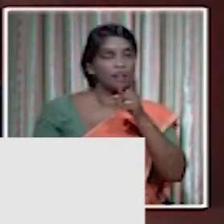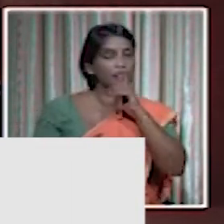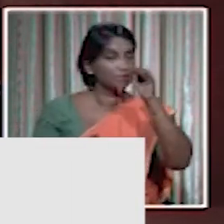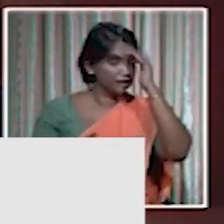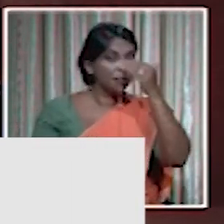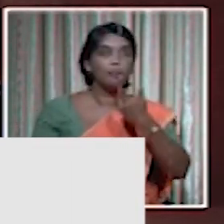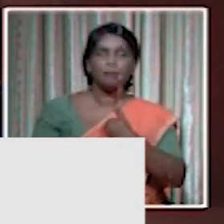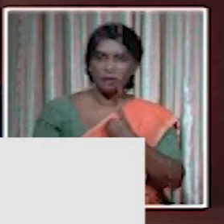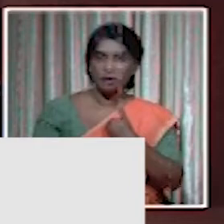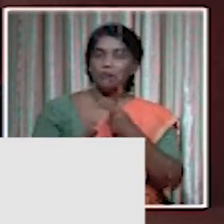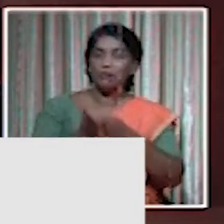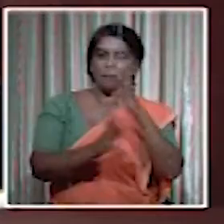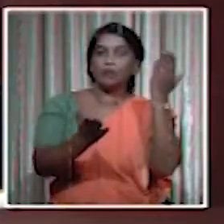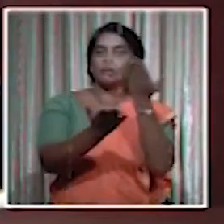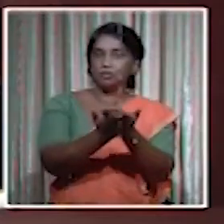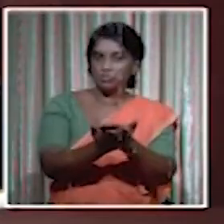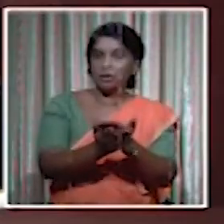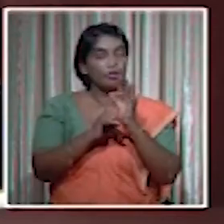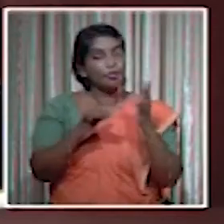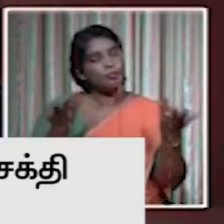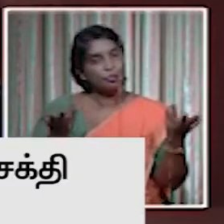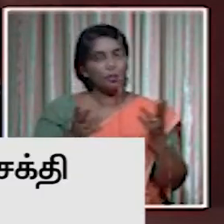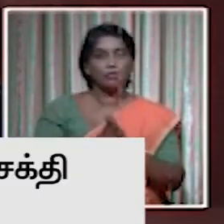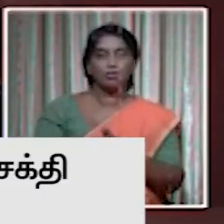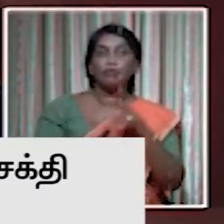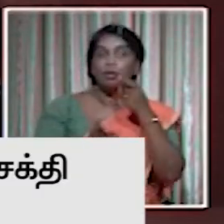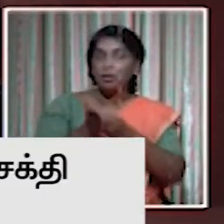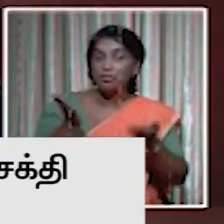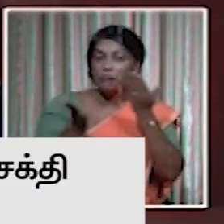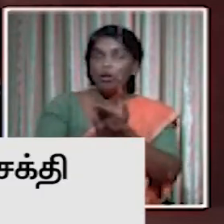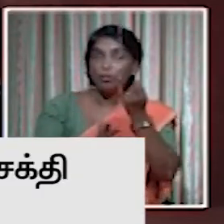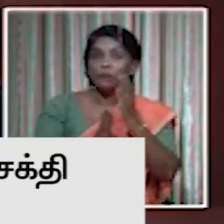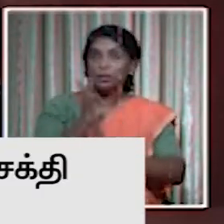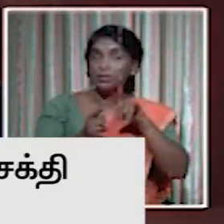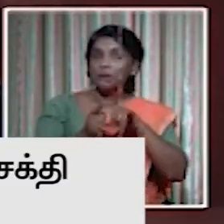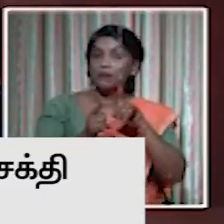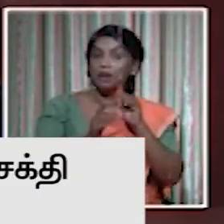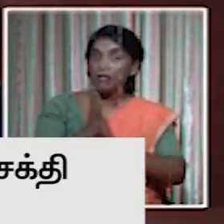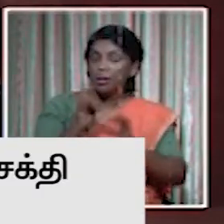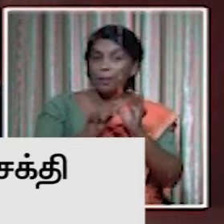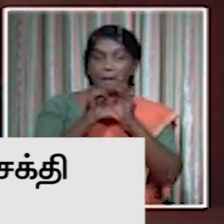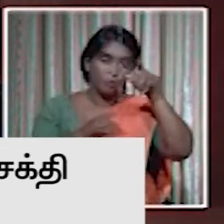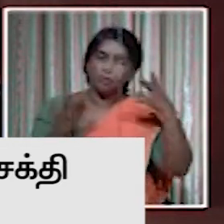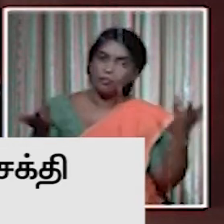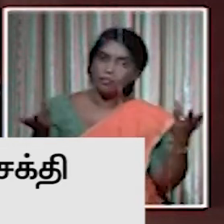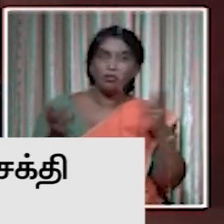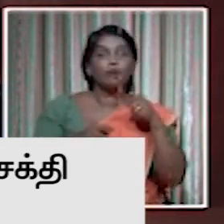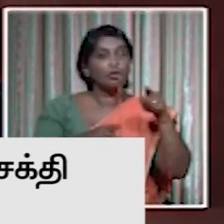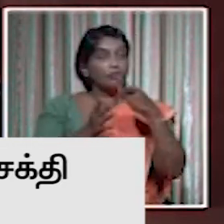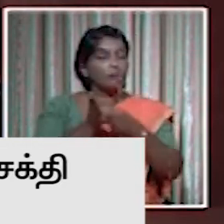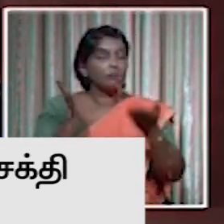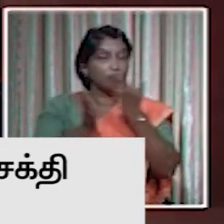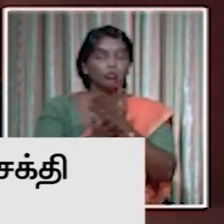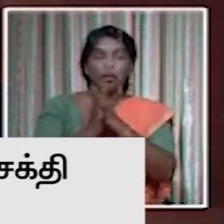කතානායකතුමනි මම මේ ගිවිසුම සභාගත කරනවා. අමාත්‍යවරයා හෝ ඒ කියන්නේ මෙම ගිවිසුම අත්සන් කරපු මුදල් අමාත්‍යාංශ අමාත්‍ය බැසිල් රාජපක්ෂ මැතිතුමා හෝ මෙම ගිවිසුමෙන්